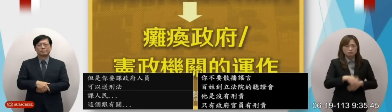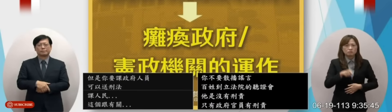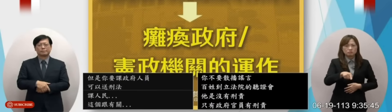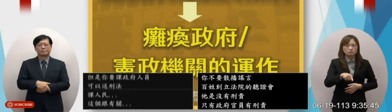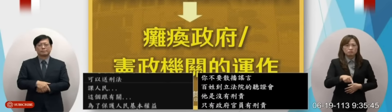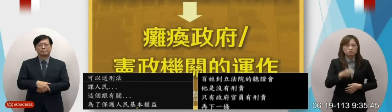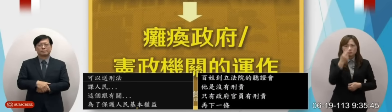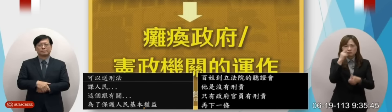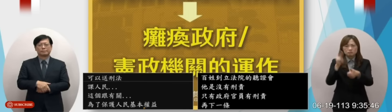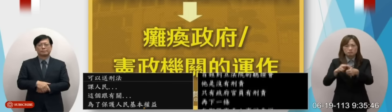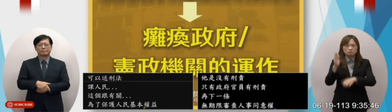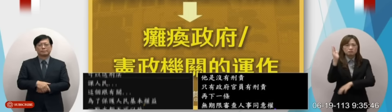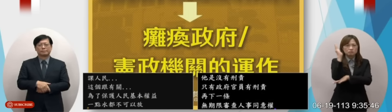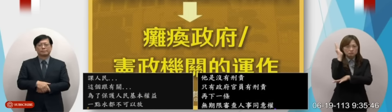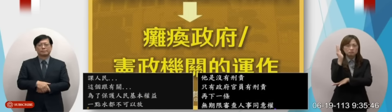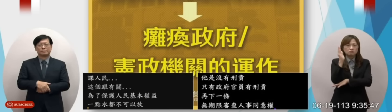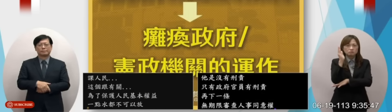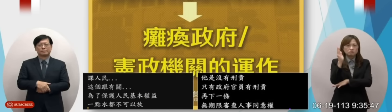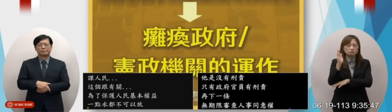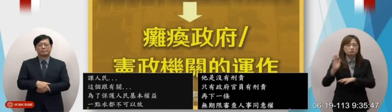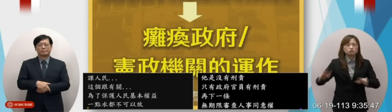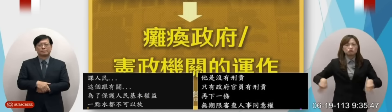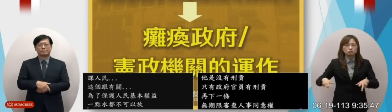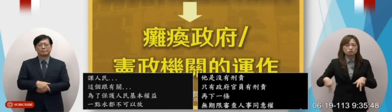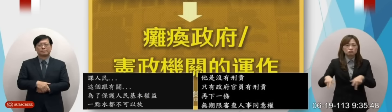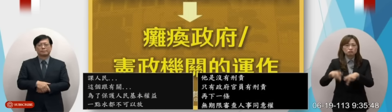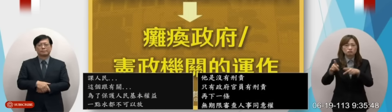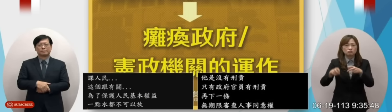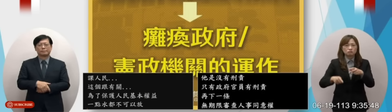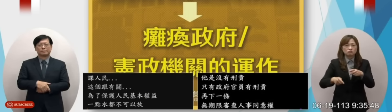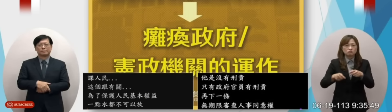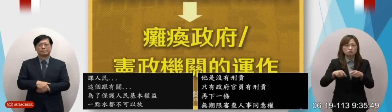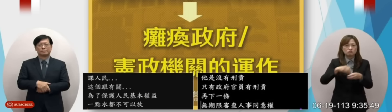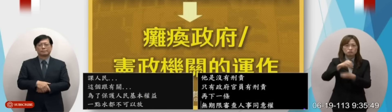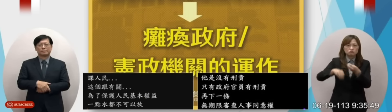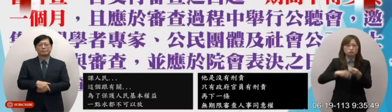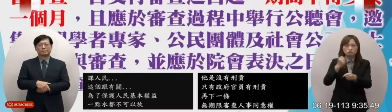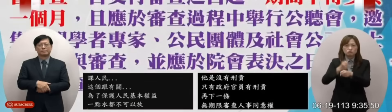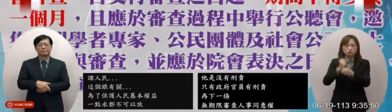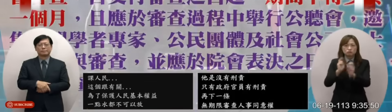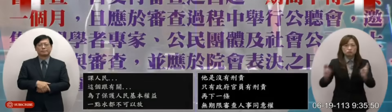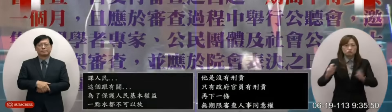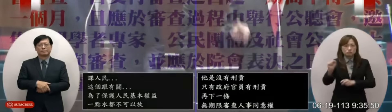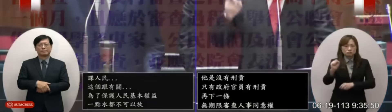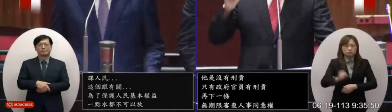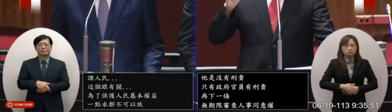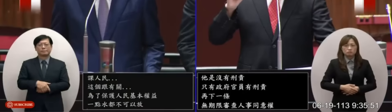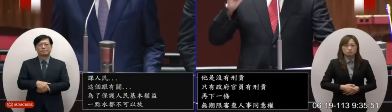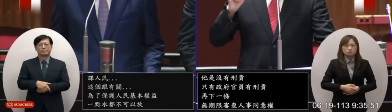空转政府，瘫痪政府宪政机关的运作。我们修正的条文叫做